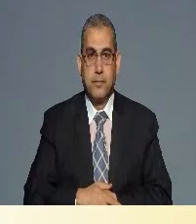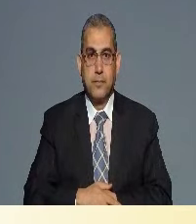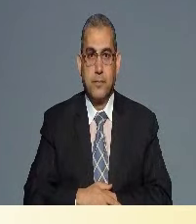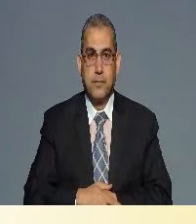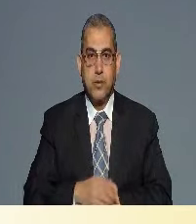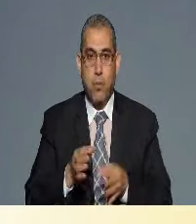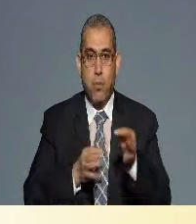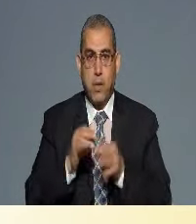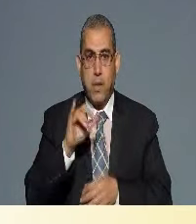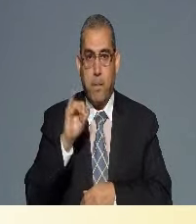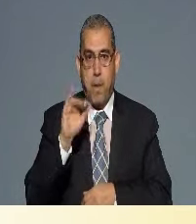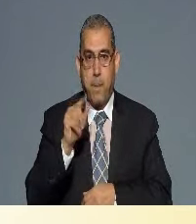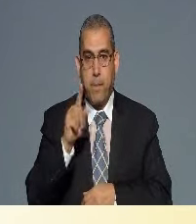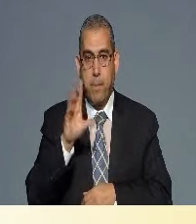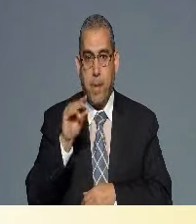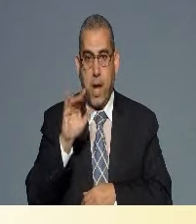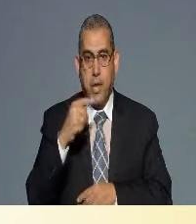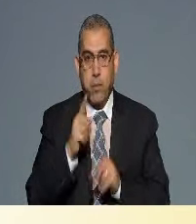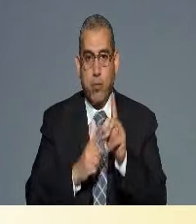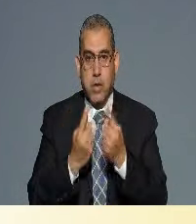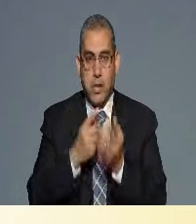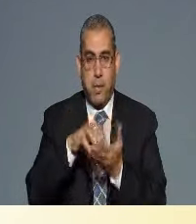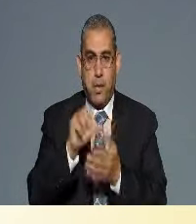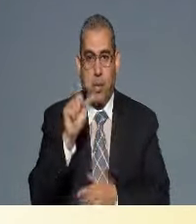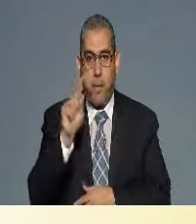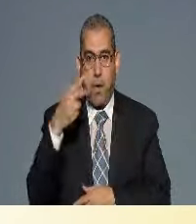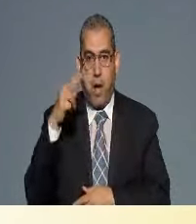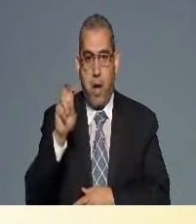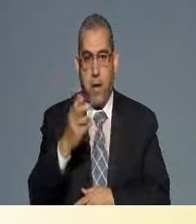المهندس محمد بهجت مهندس زراعي بقطاع الضبعة.